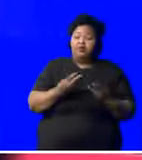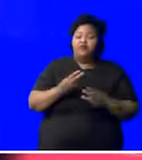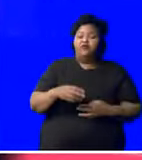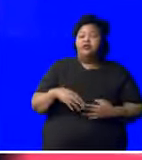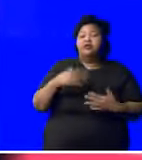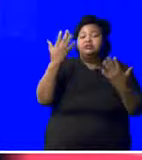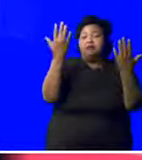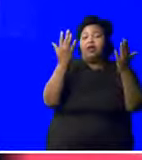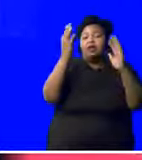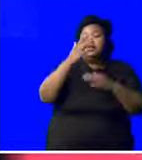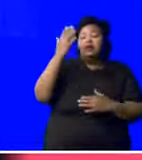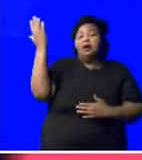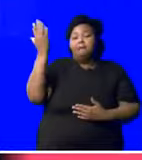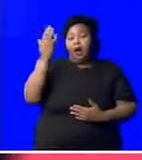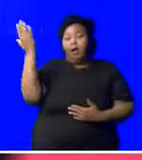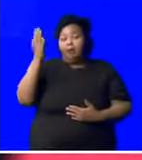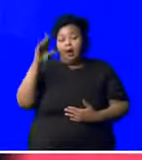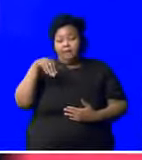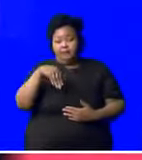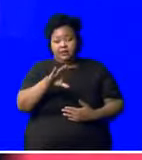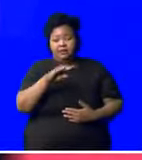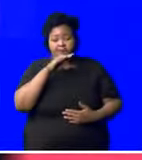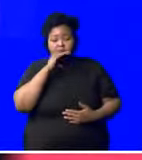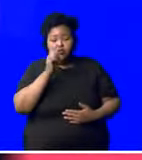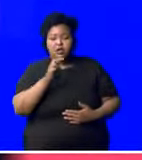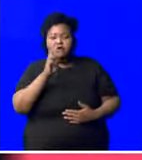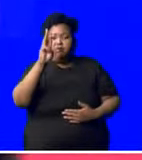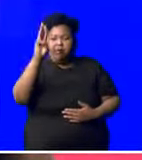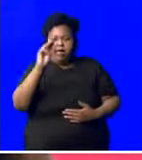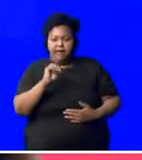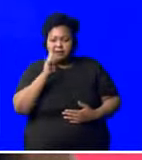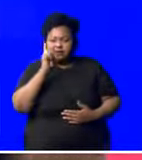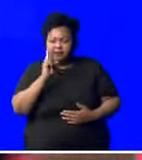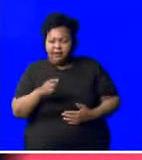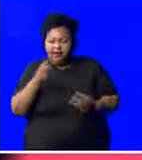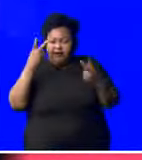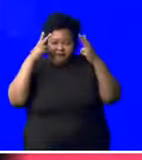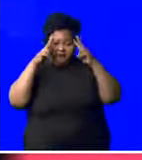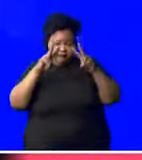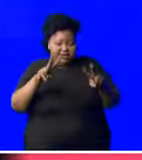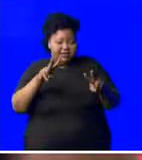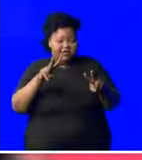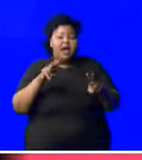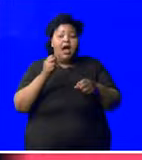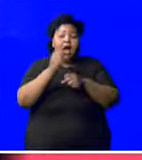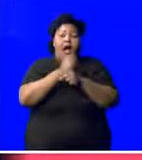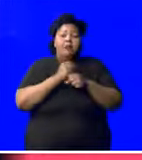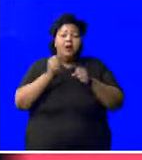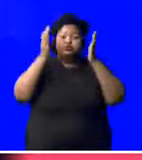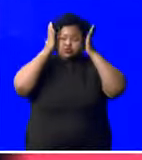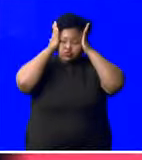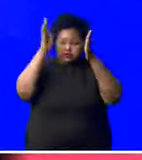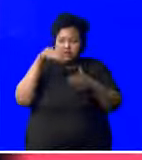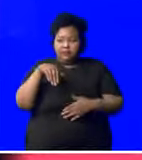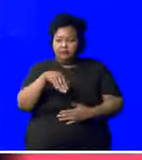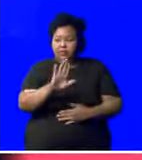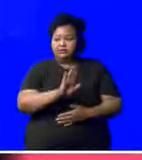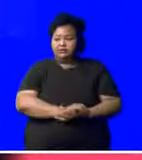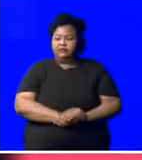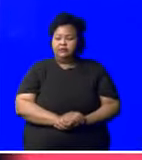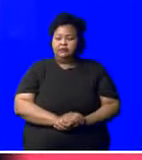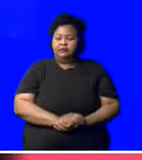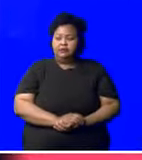lo nemibono ongalelive nangalo hulumende kungesuki kukhuluma lembabane kubekho